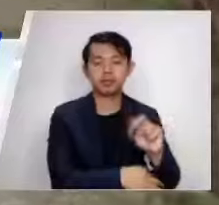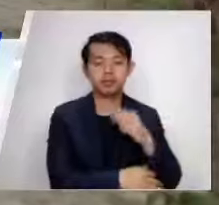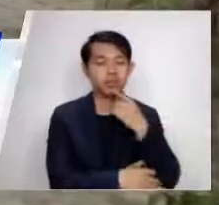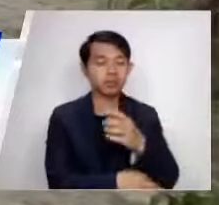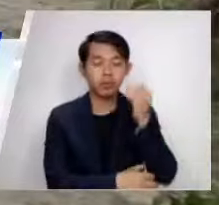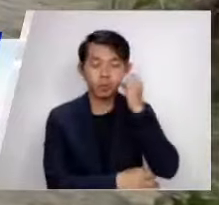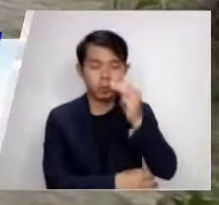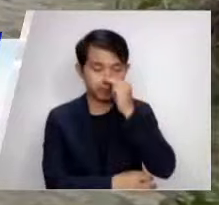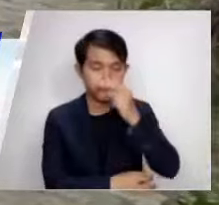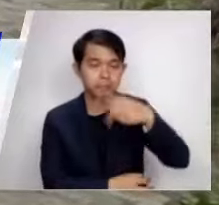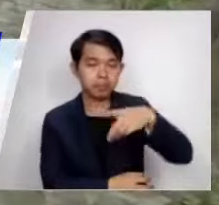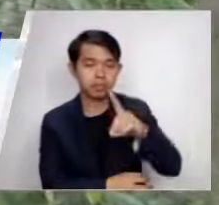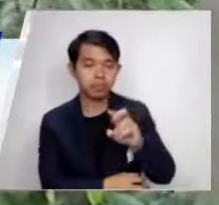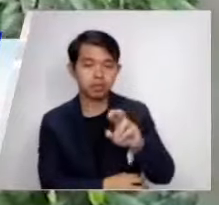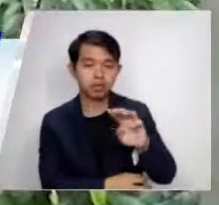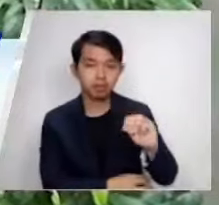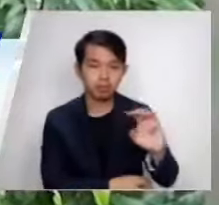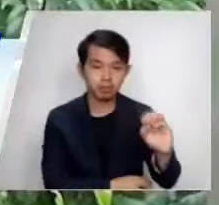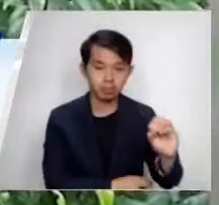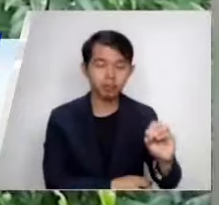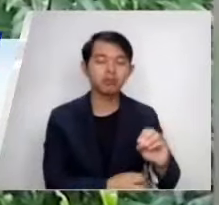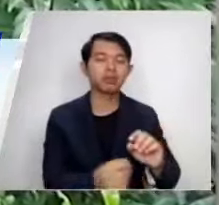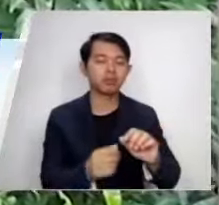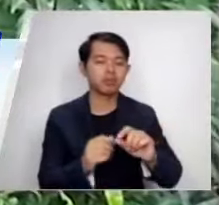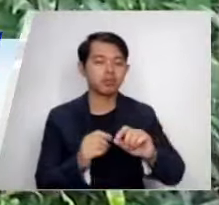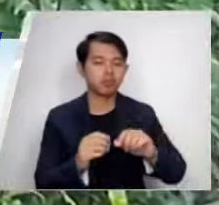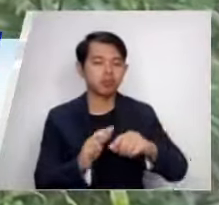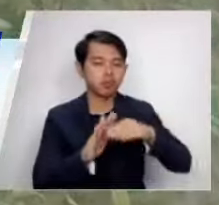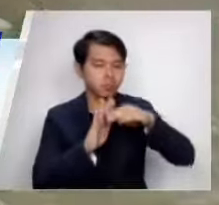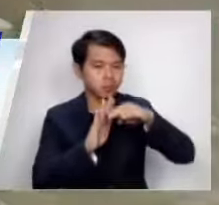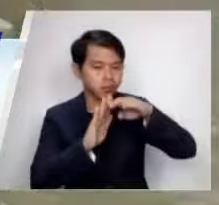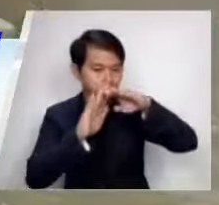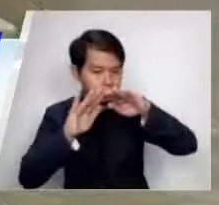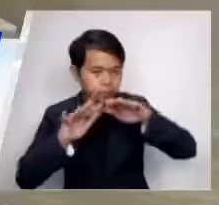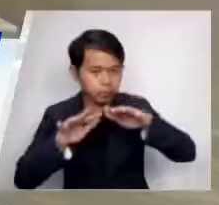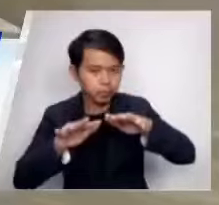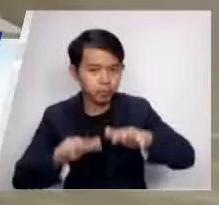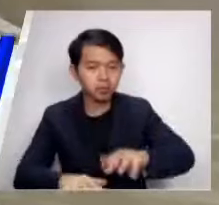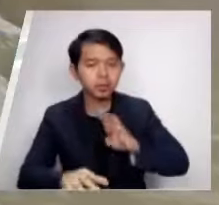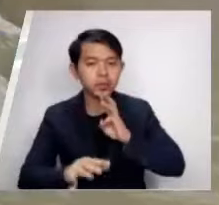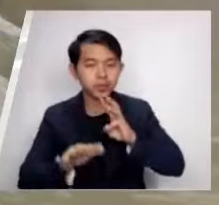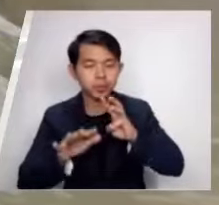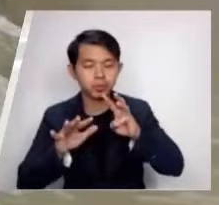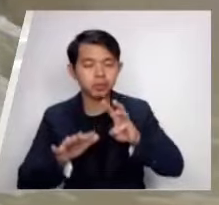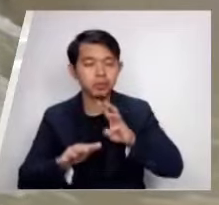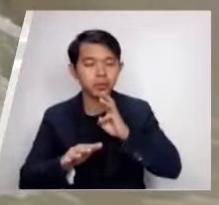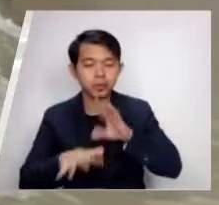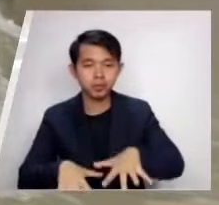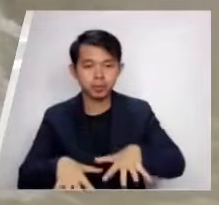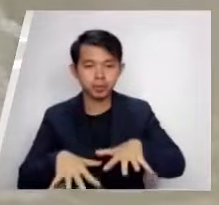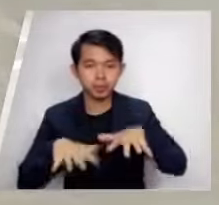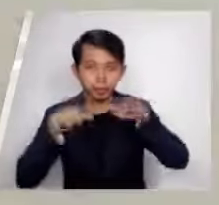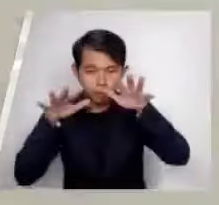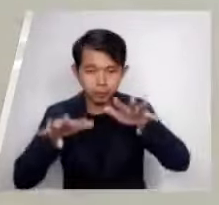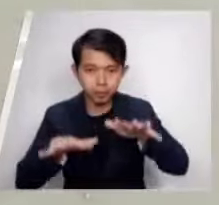PDRRMO, unti-unti nang humuhupa ang tubig kahit may panakanakang pag-ulan ngayong araw. medyo mabagal lang po